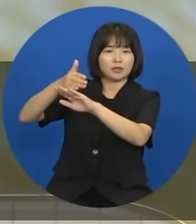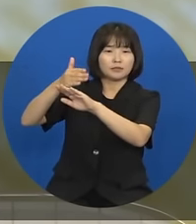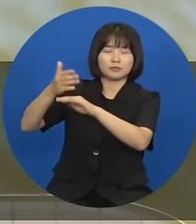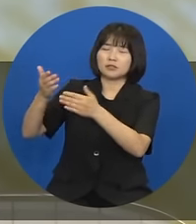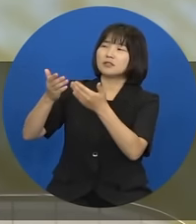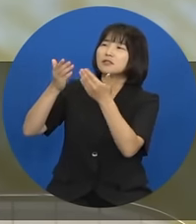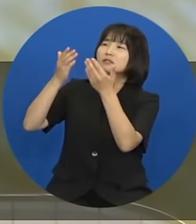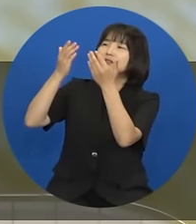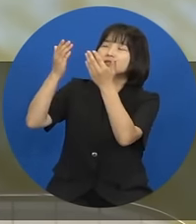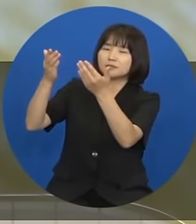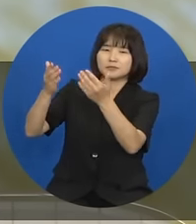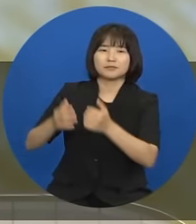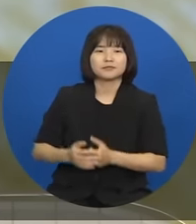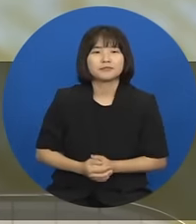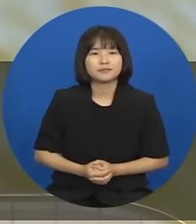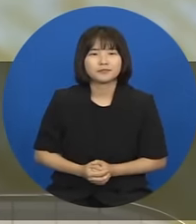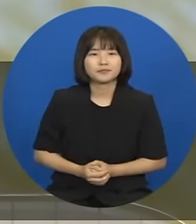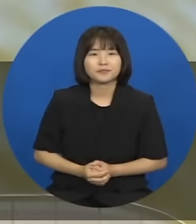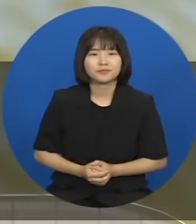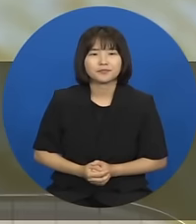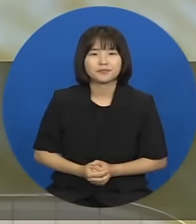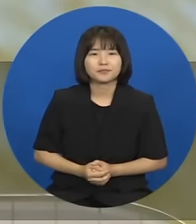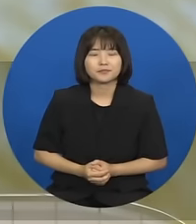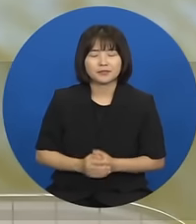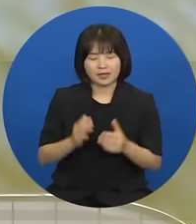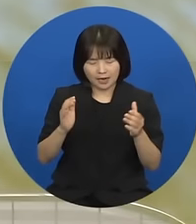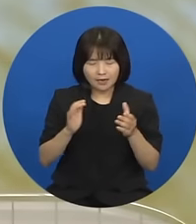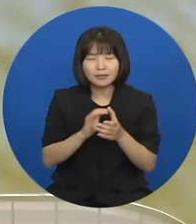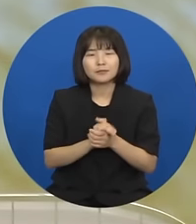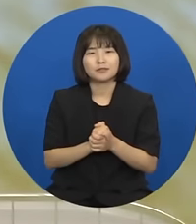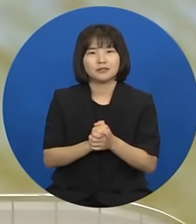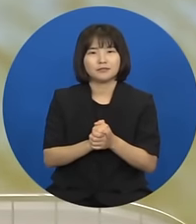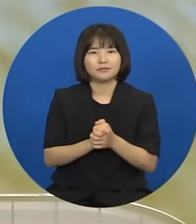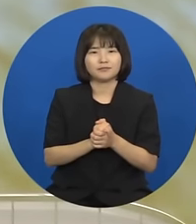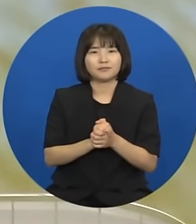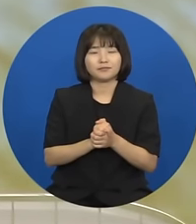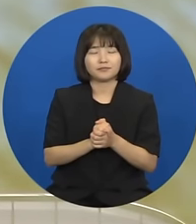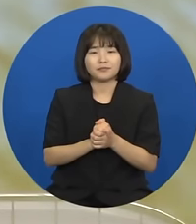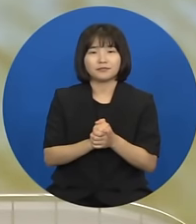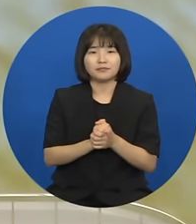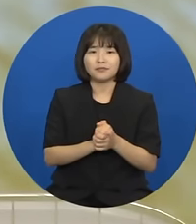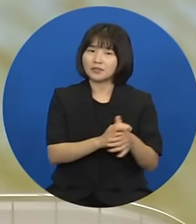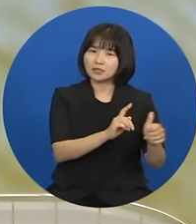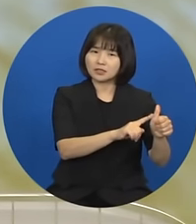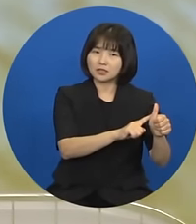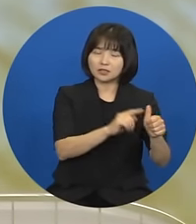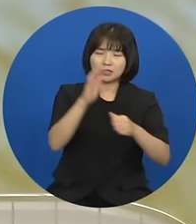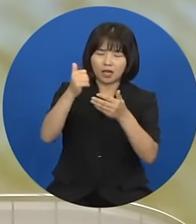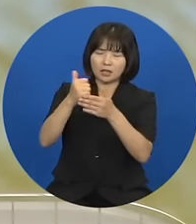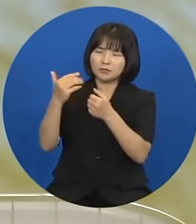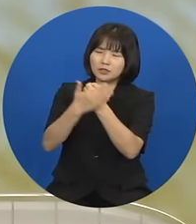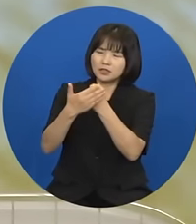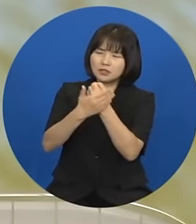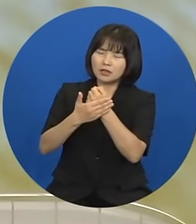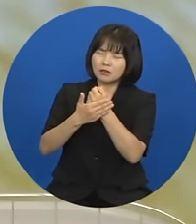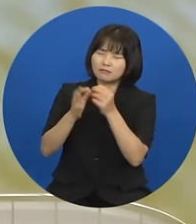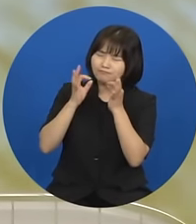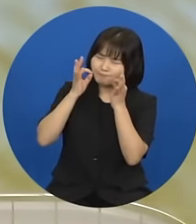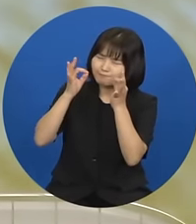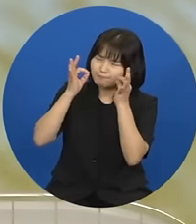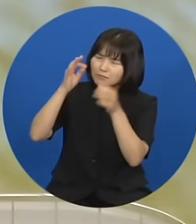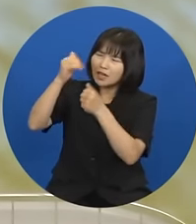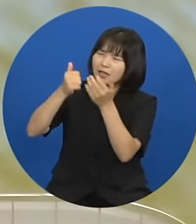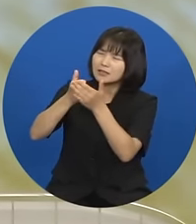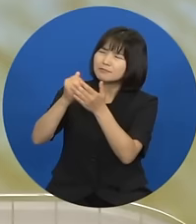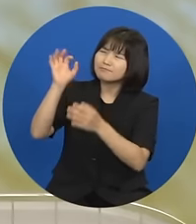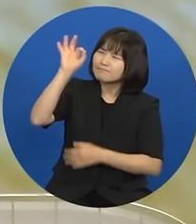주님께 감사하렵니다. 아멘이죠. 그는 하나님의 은혜를 구하고 하나님을